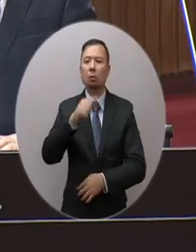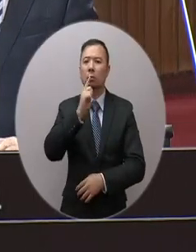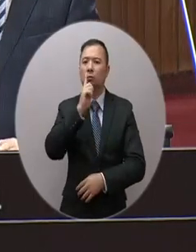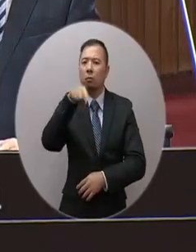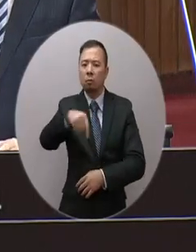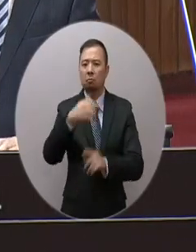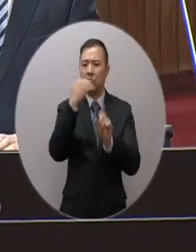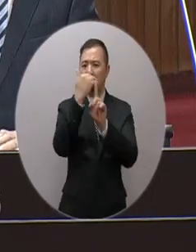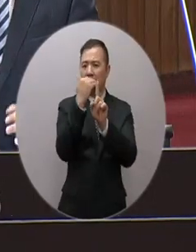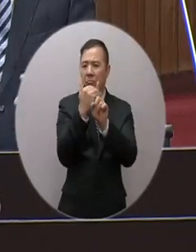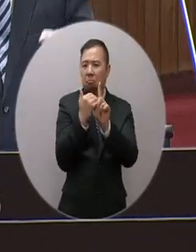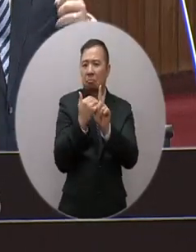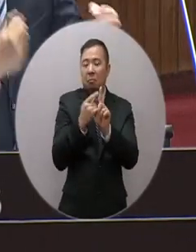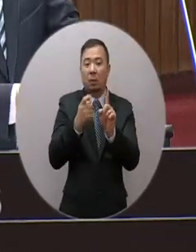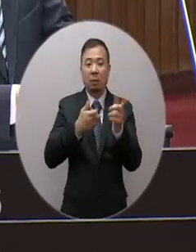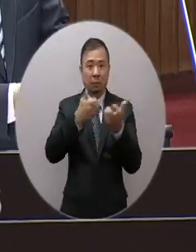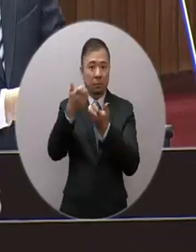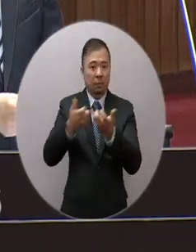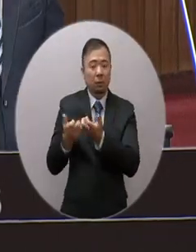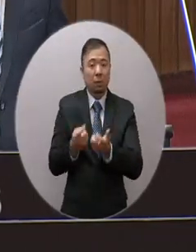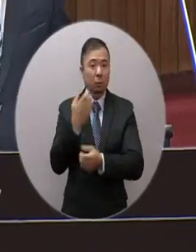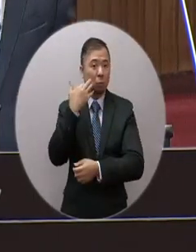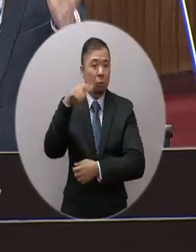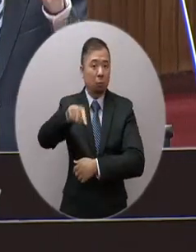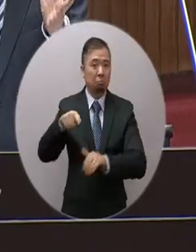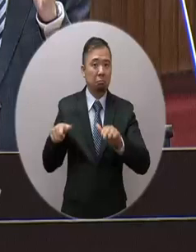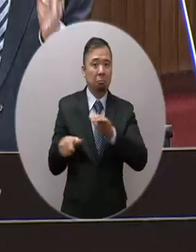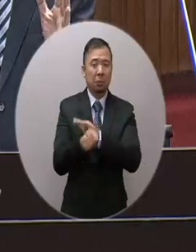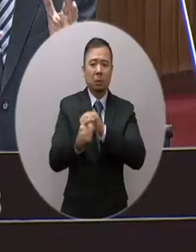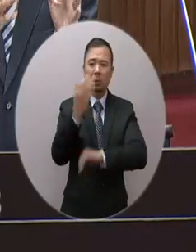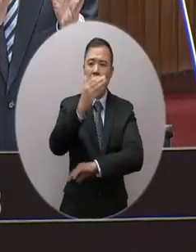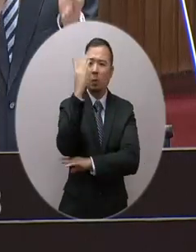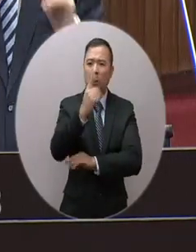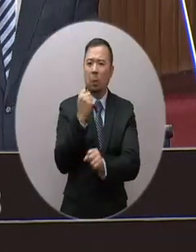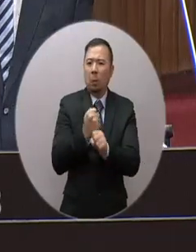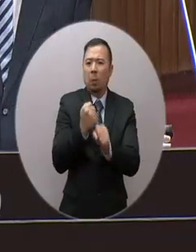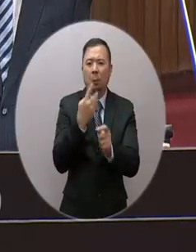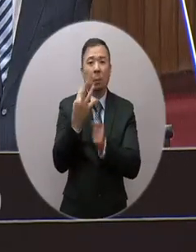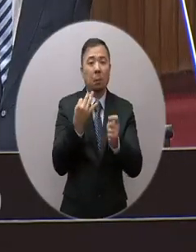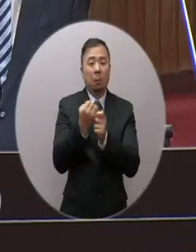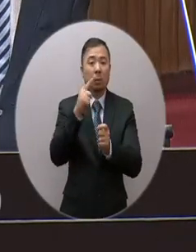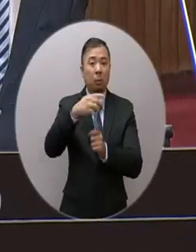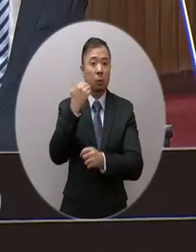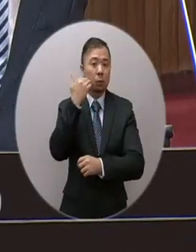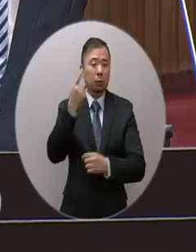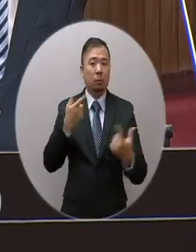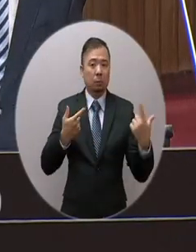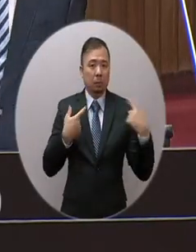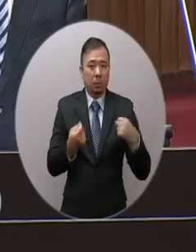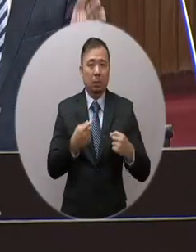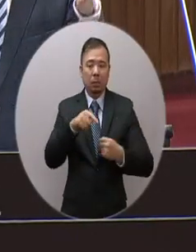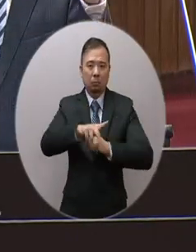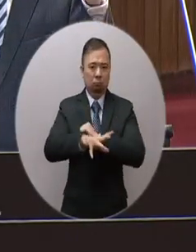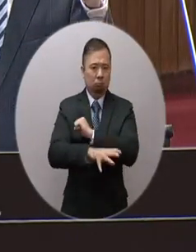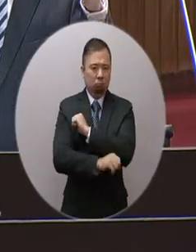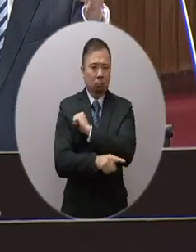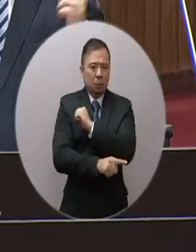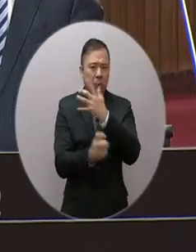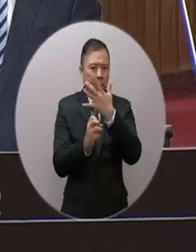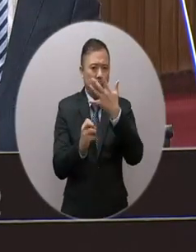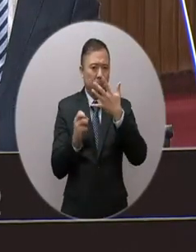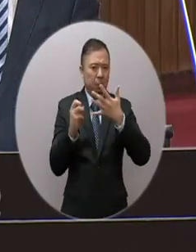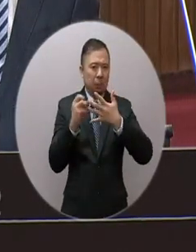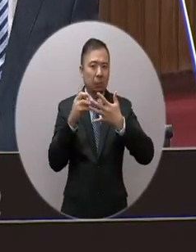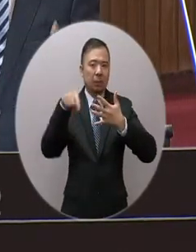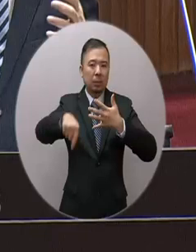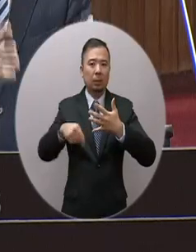的话。几个公务人员，他奋斗了很久，说在能够升任到检任10职等以上，对于来讲是几个